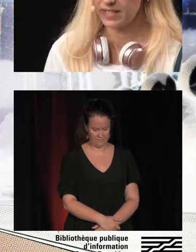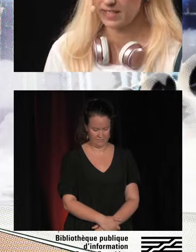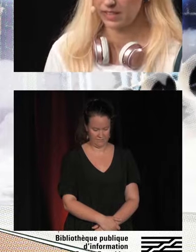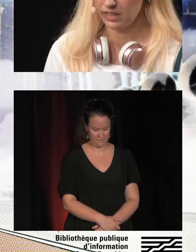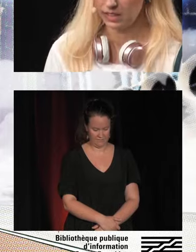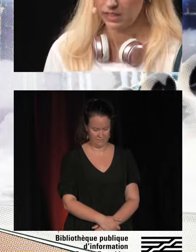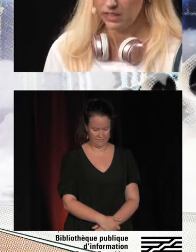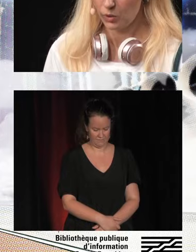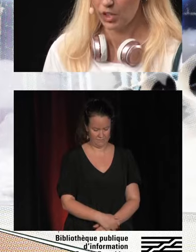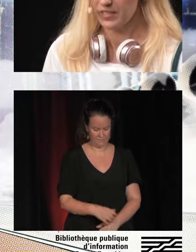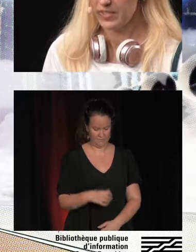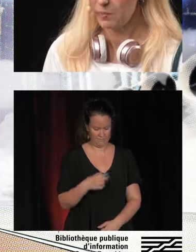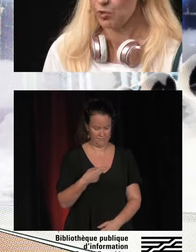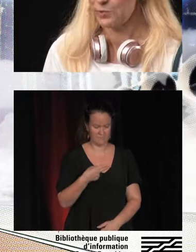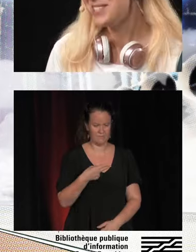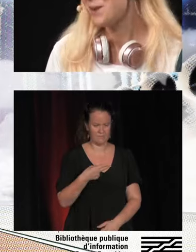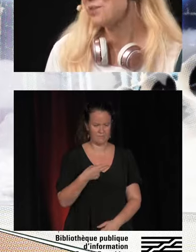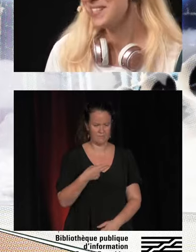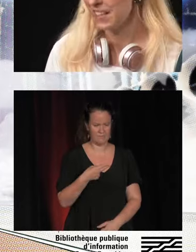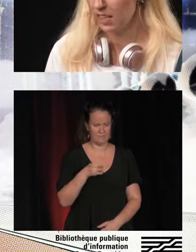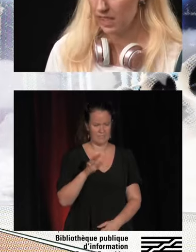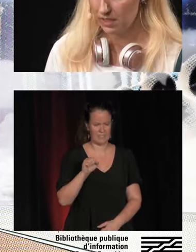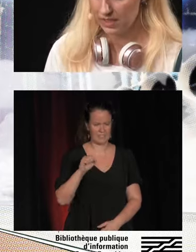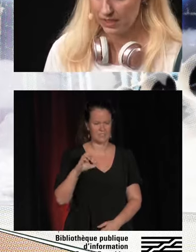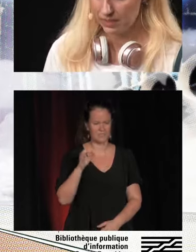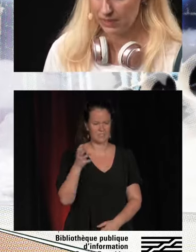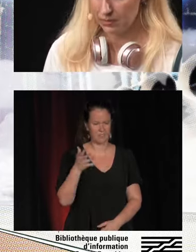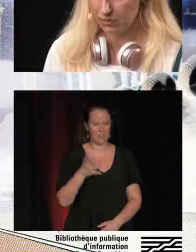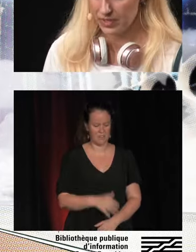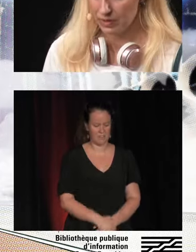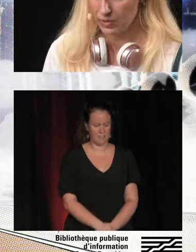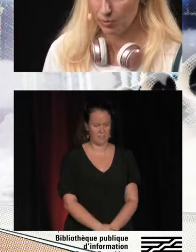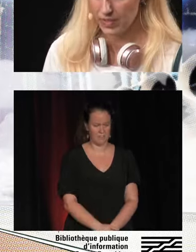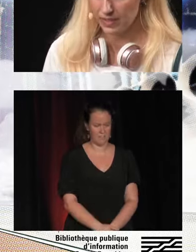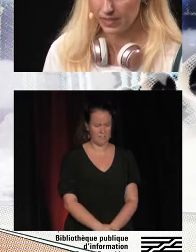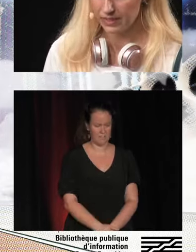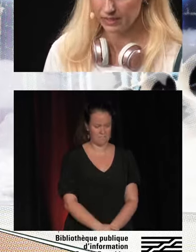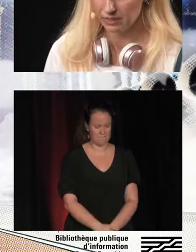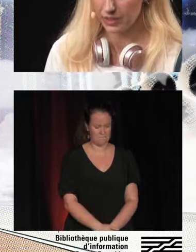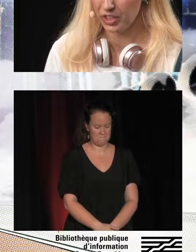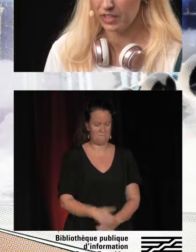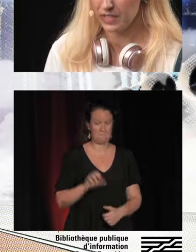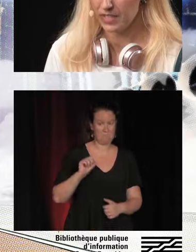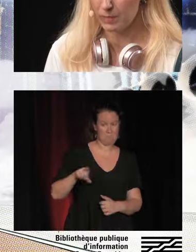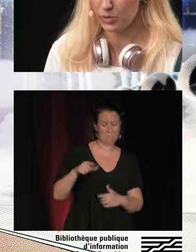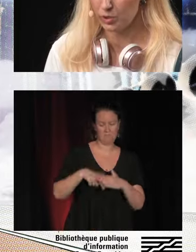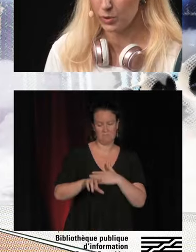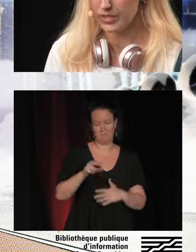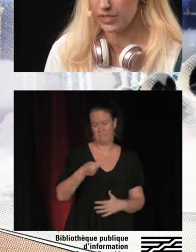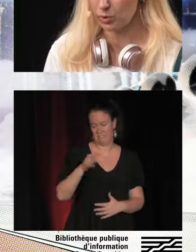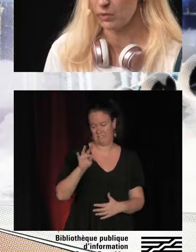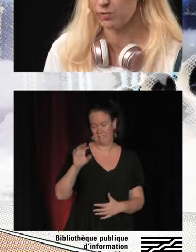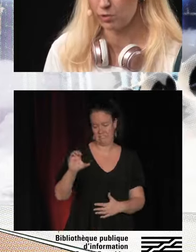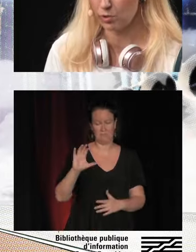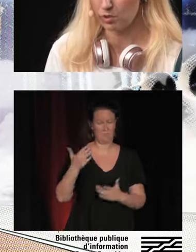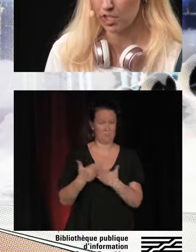On est en NTSC. On est en NTSC parce que je me suis dit ça va plus vite. Mais donc c'est peut-être aussi pour ça que ça lag. Mais on est en NTSC parce que